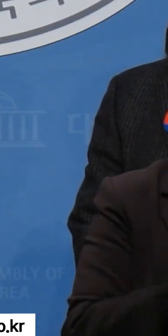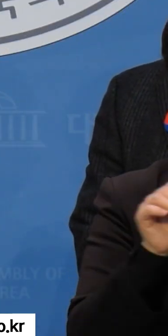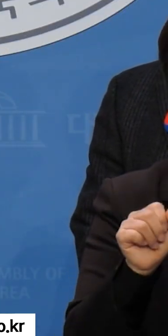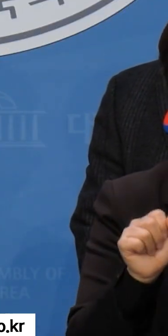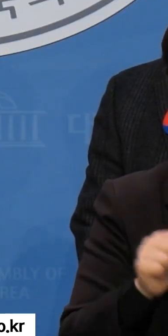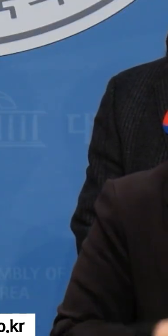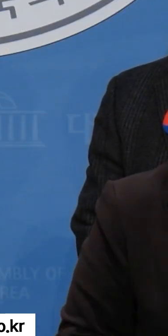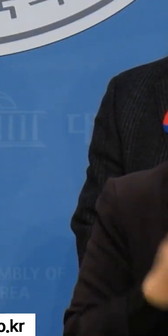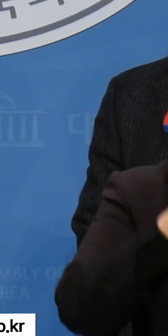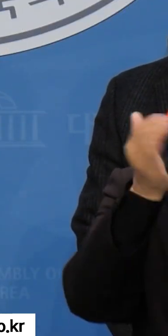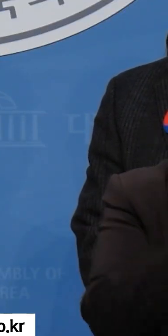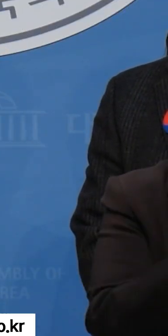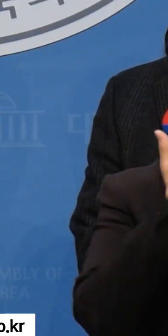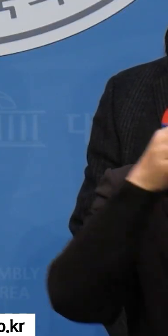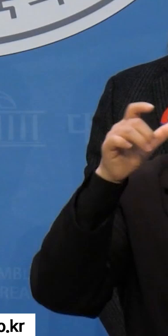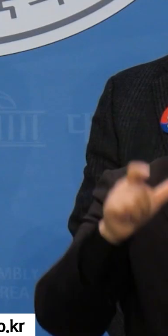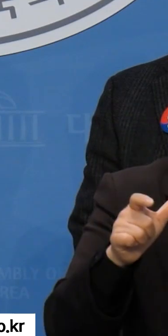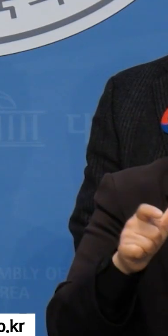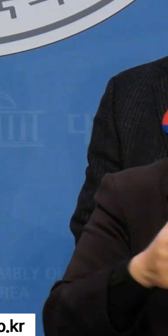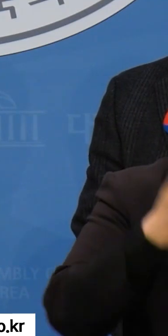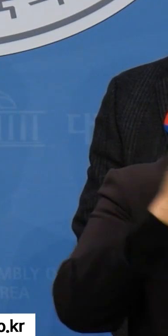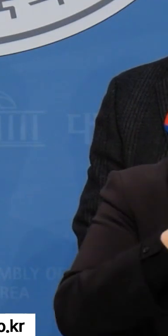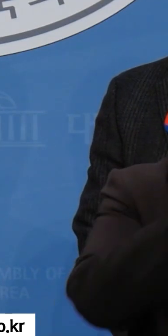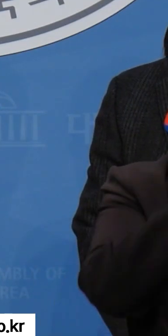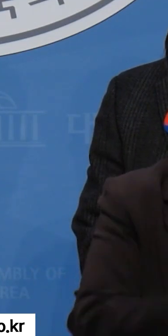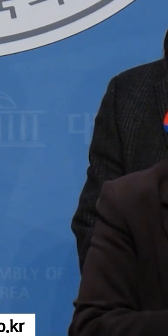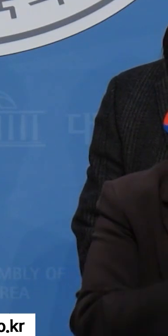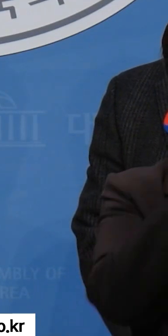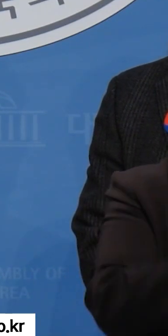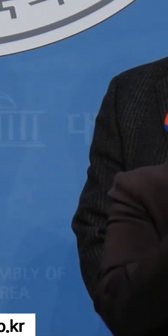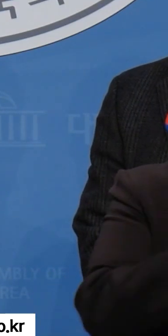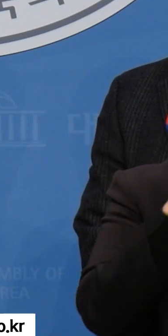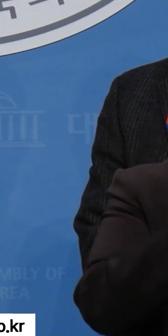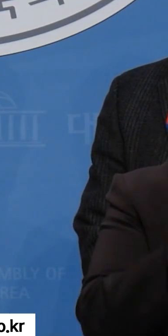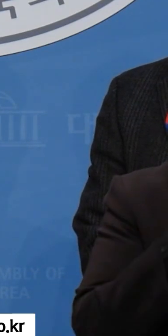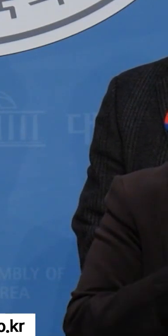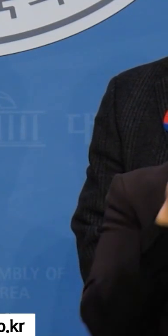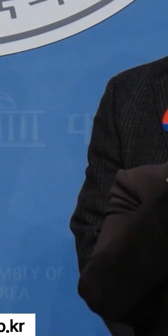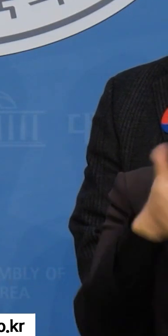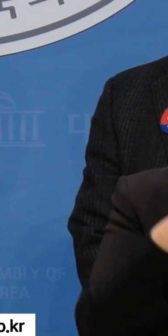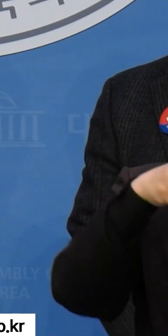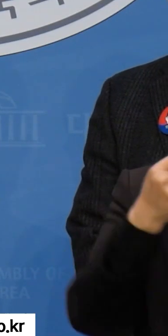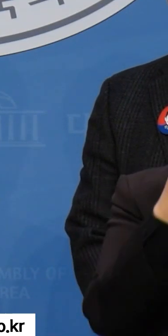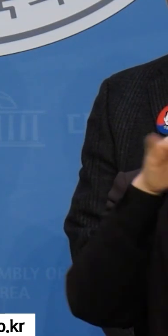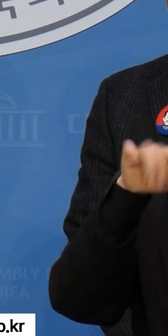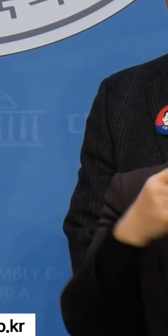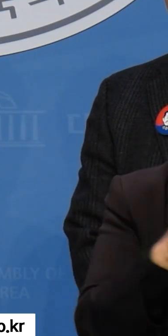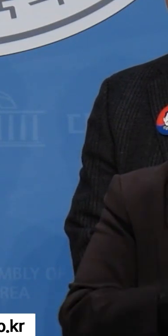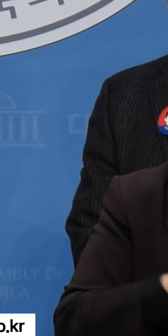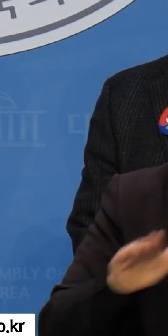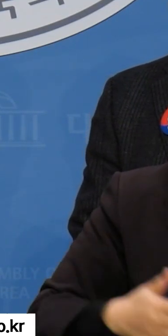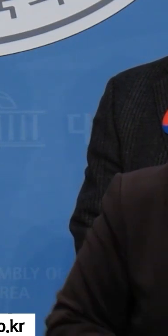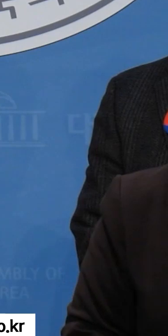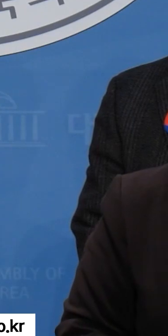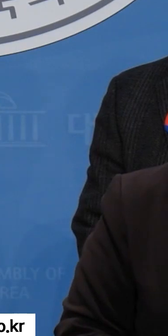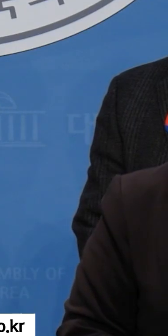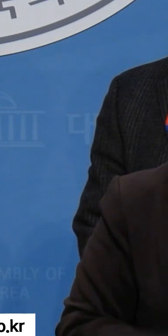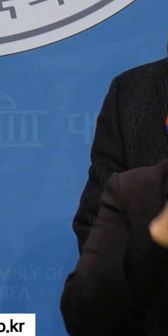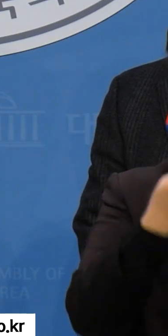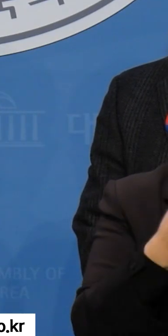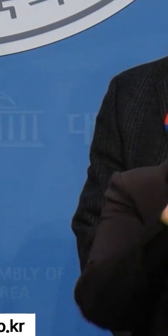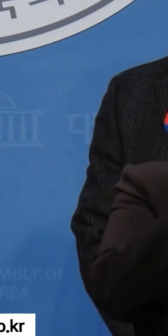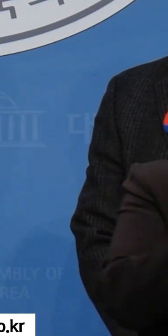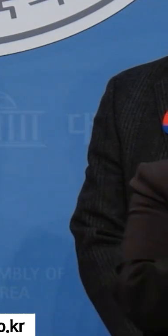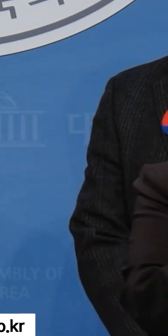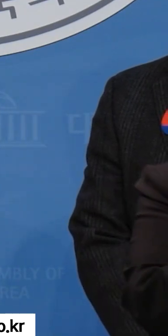안녕하십니까. 더불어민주당 서울시당 스타 프로젝트 준우승자 한소원입니다. 저희 이제 1호 공약과